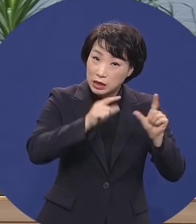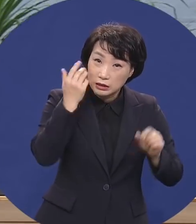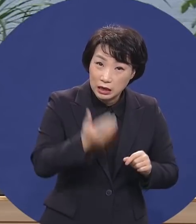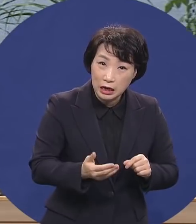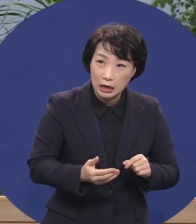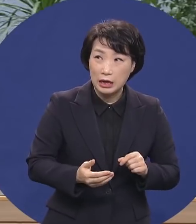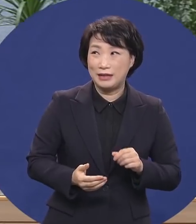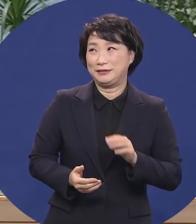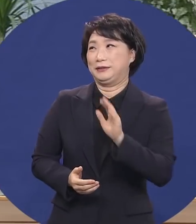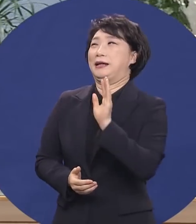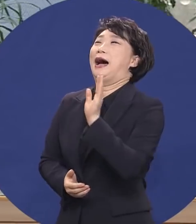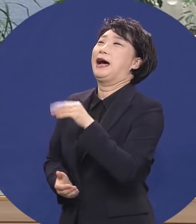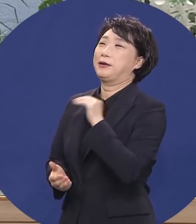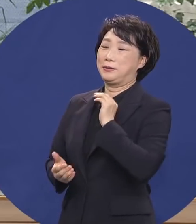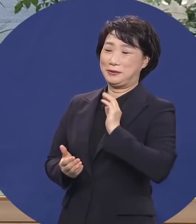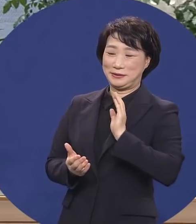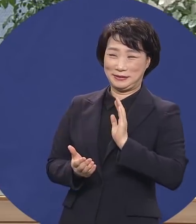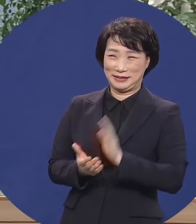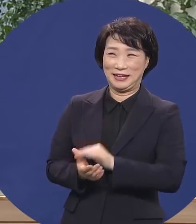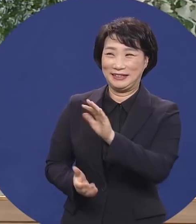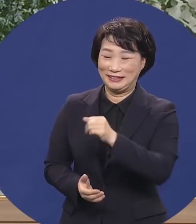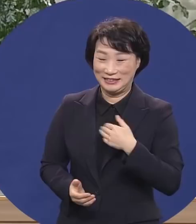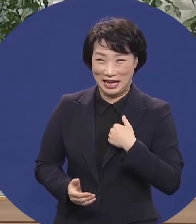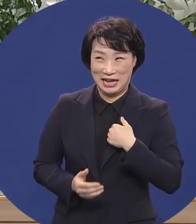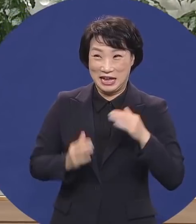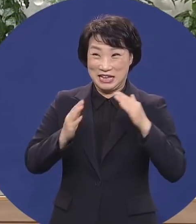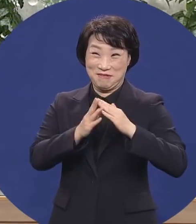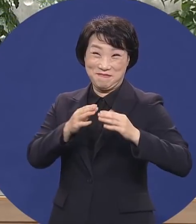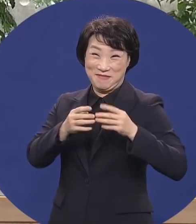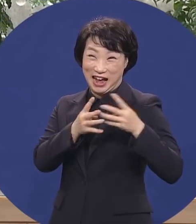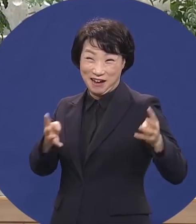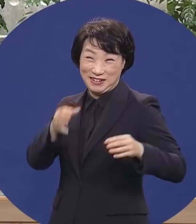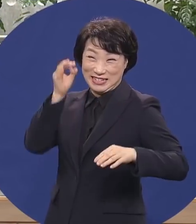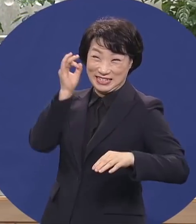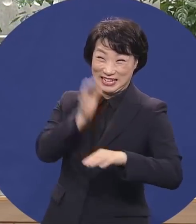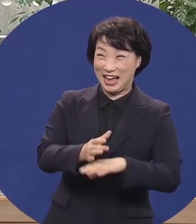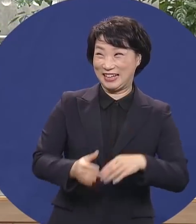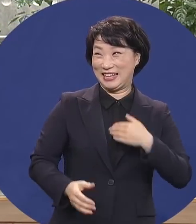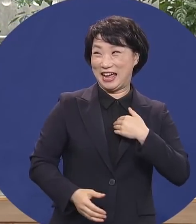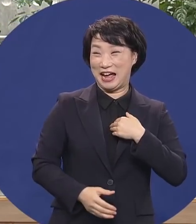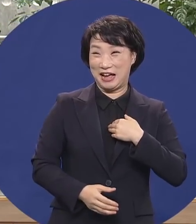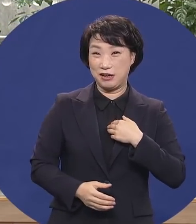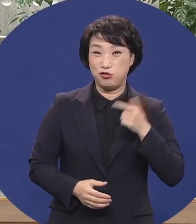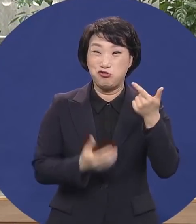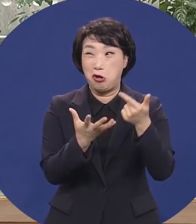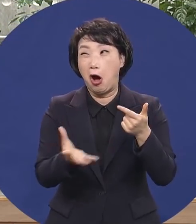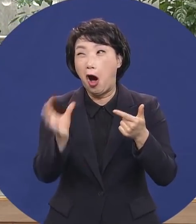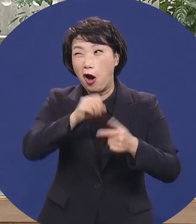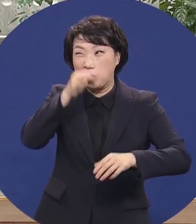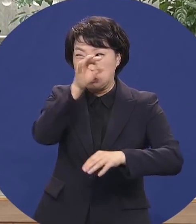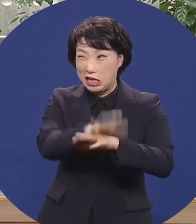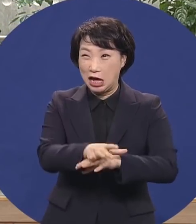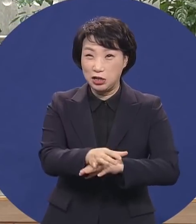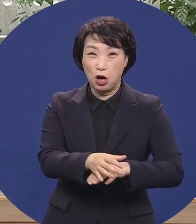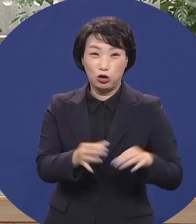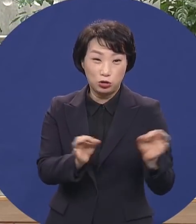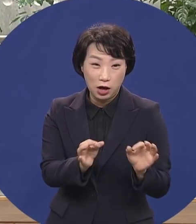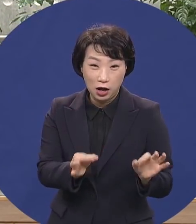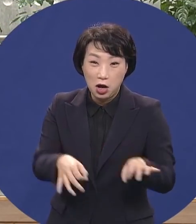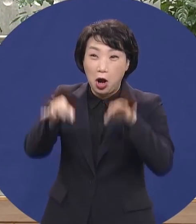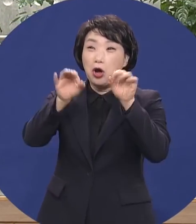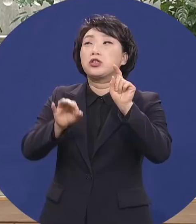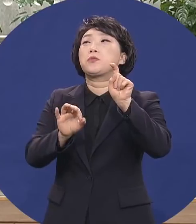내가 이번에 좋은 집 하나 샀다니까, 아파트를 말이요 6억 주고 샀더니 순간에